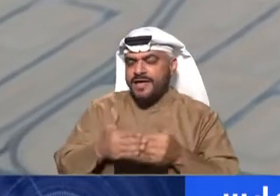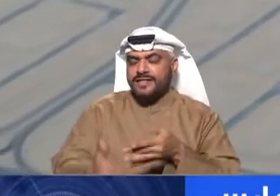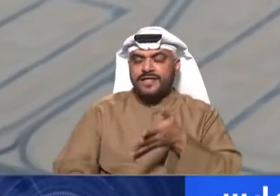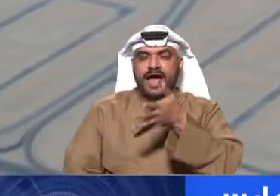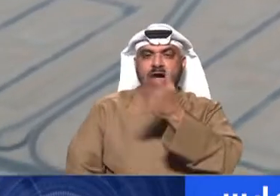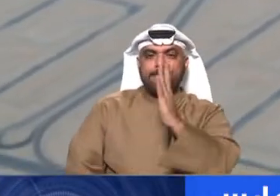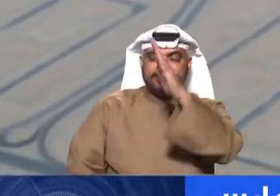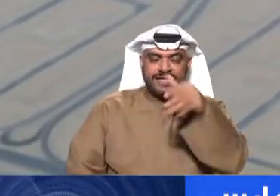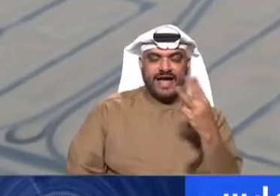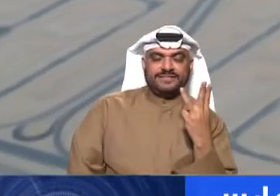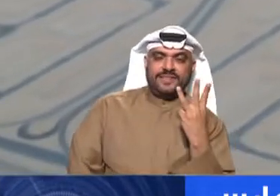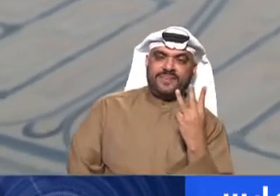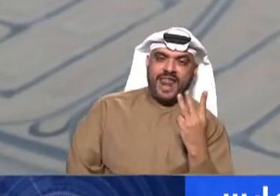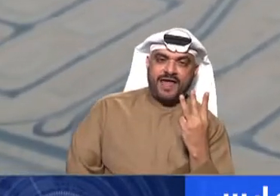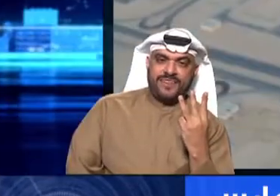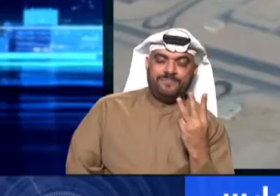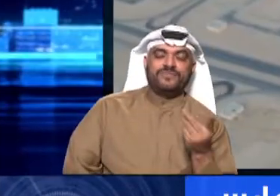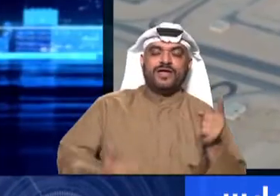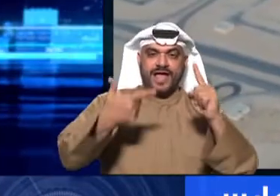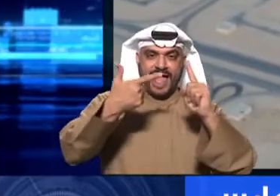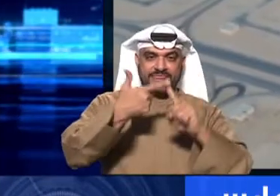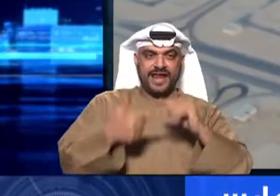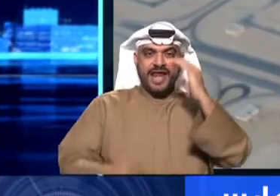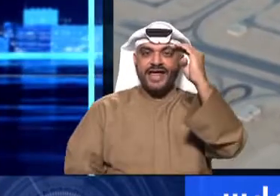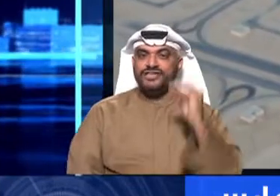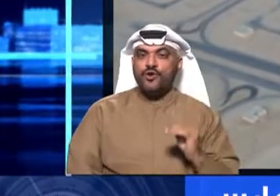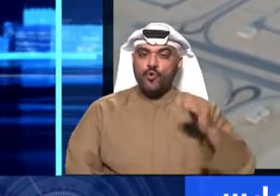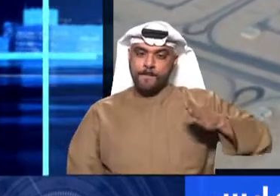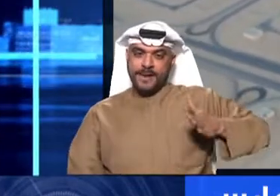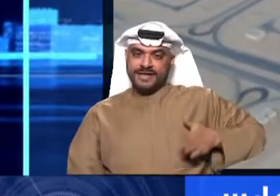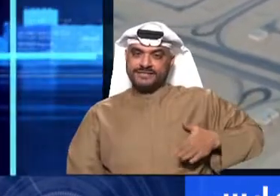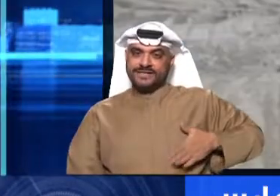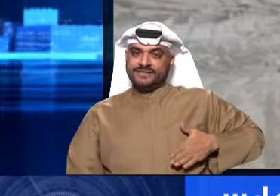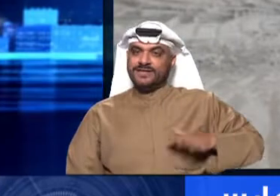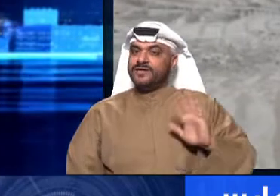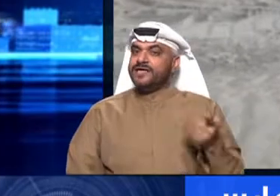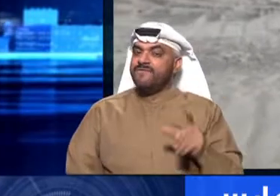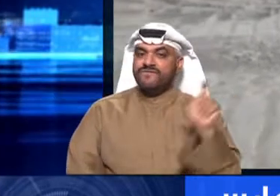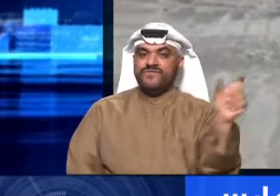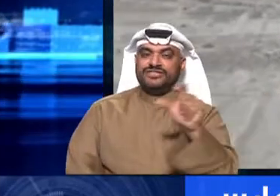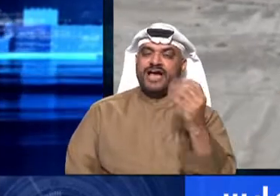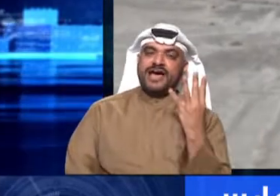15/3/2023، وجنوب عبد الله المبارك راح تكون في ابريل